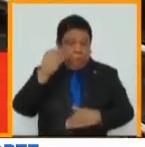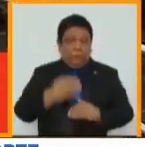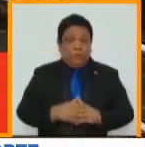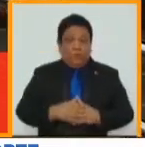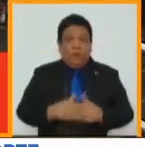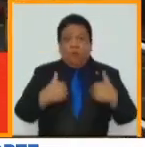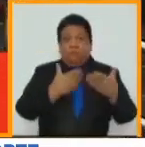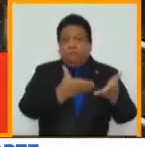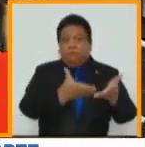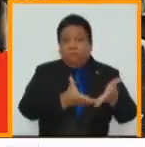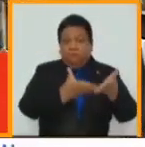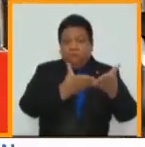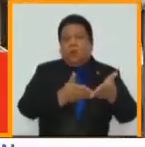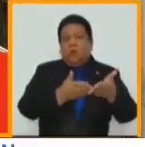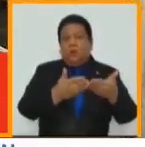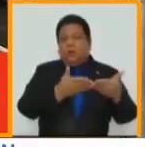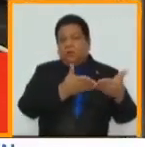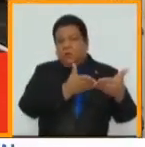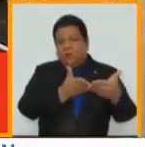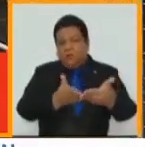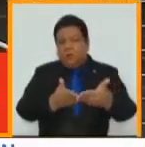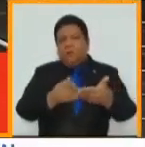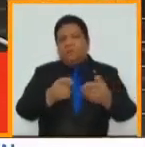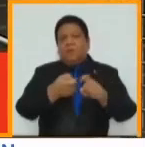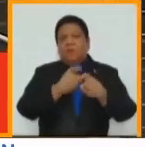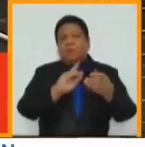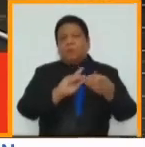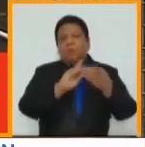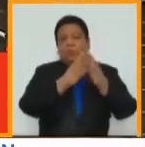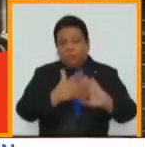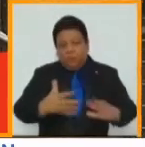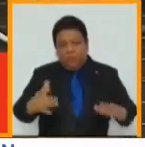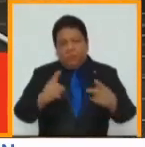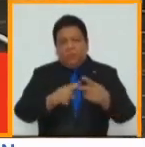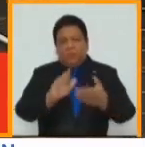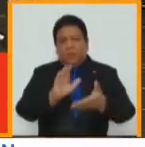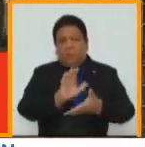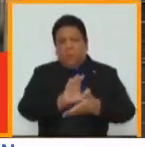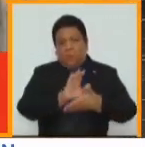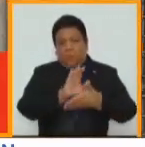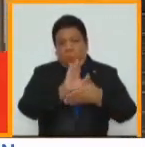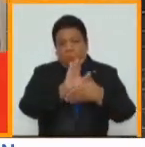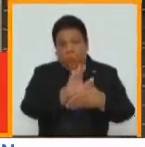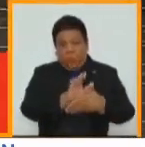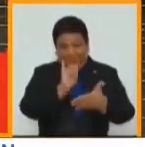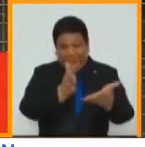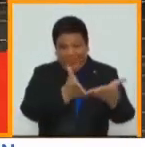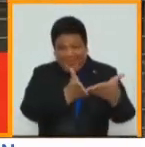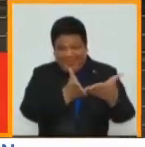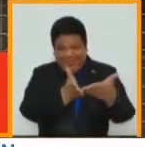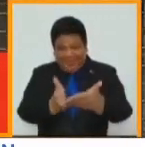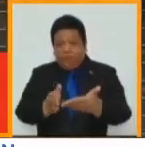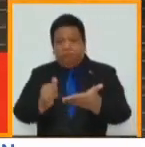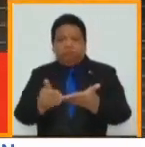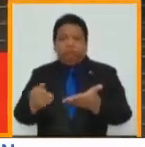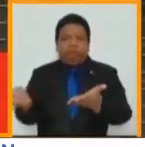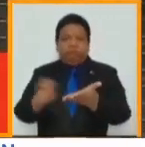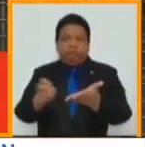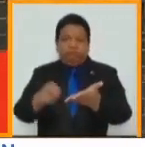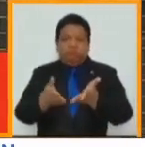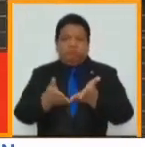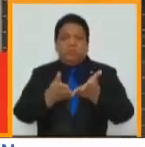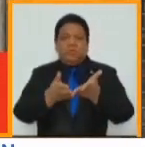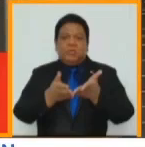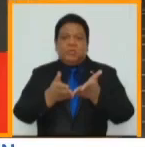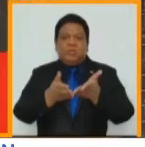na galing Dumaguete at Zamboanga. Yun din yung sasakyan ng mga pasahero na biyahe namang Iloilo at Bacolod, mamaya ding alas 10 ng gabi. Paalala